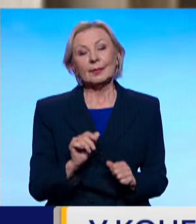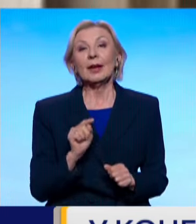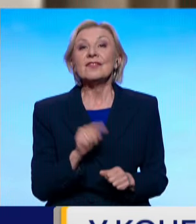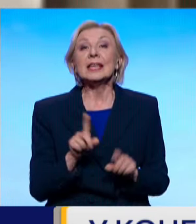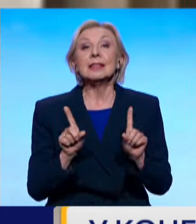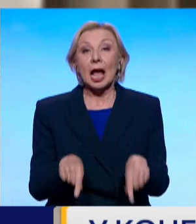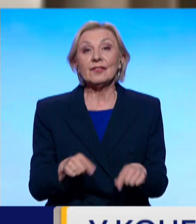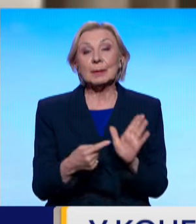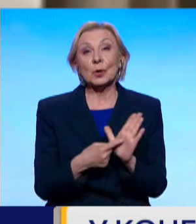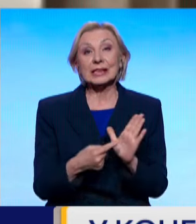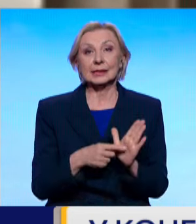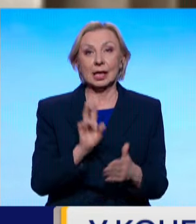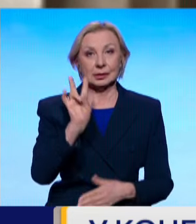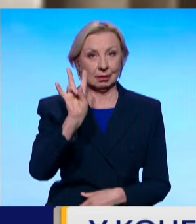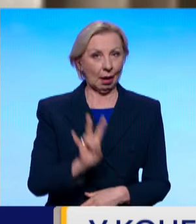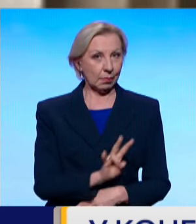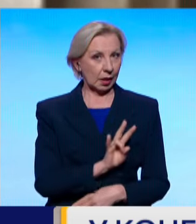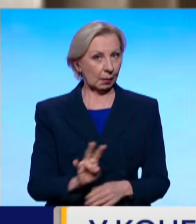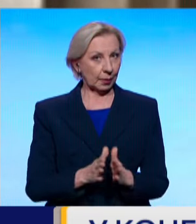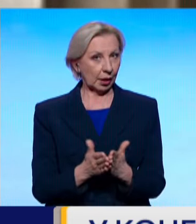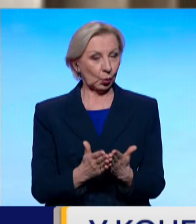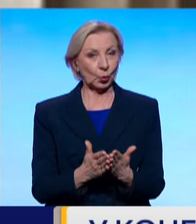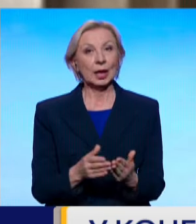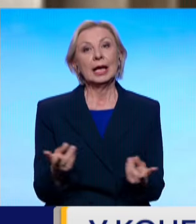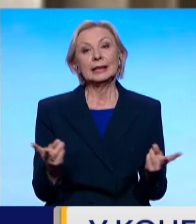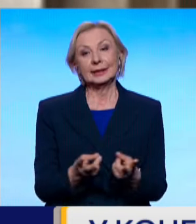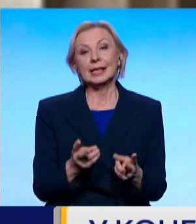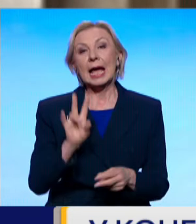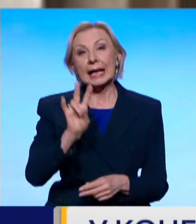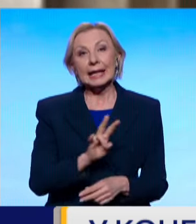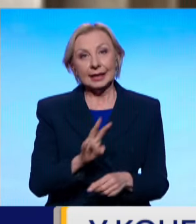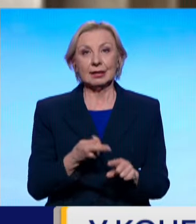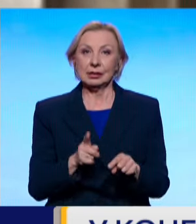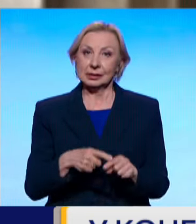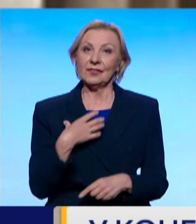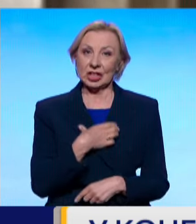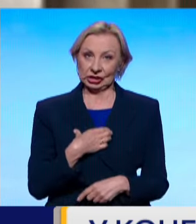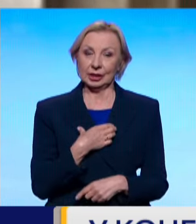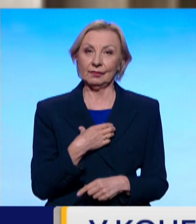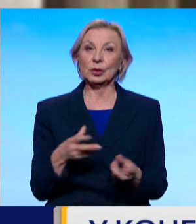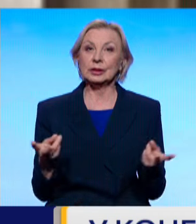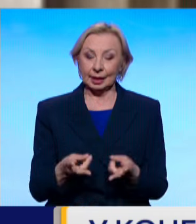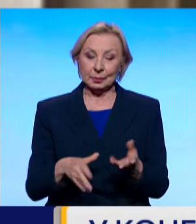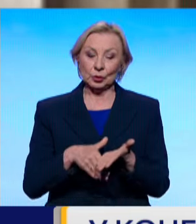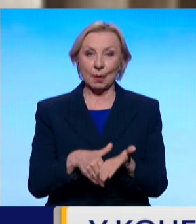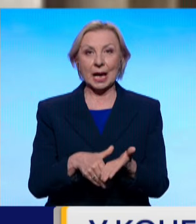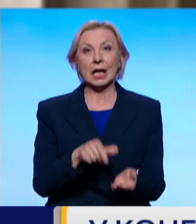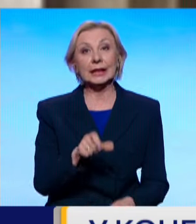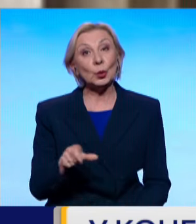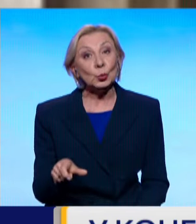виборця, він навіть посилався на Біблію, казав, що ну, то те, що треба робити, це релігія, тобто це важливо, скажімо, допомагати